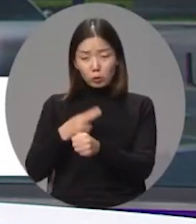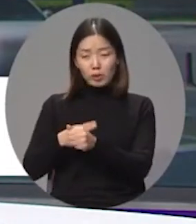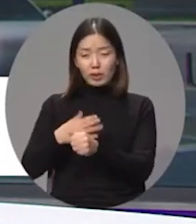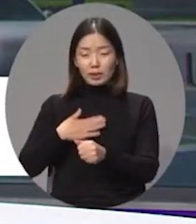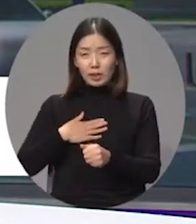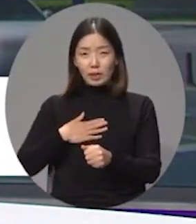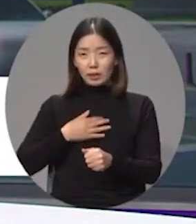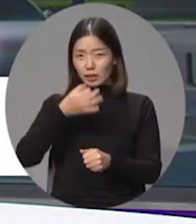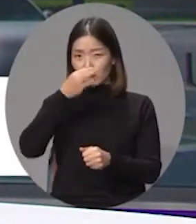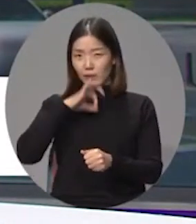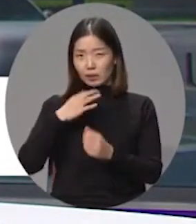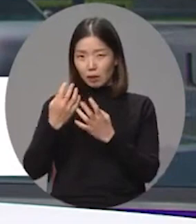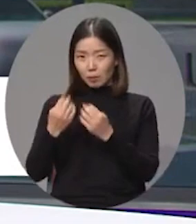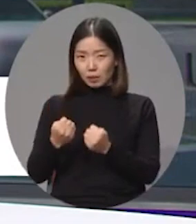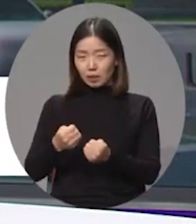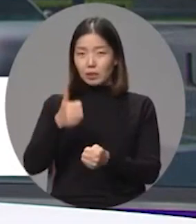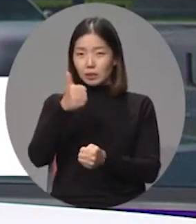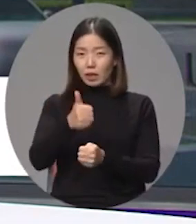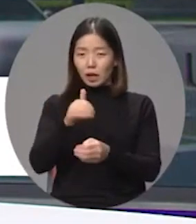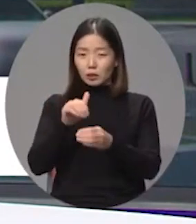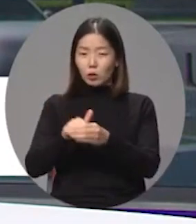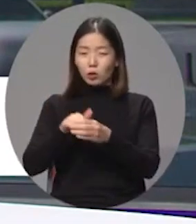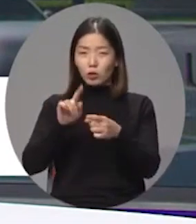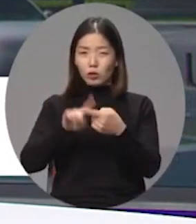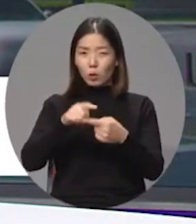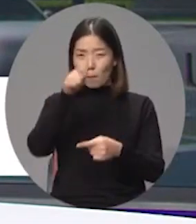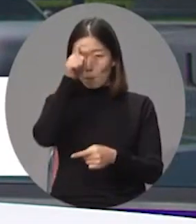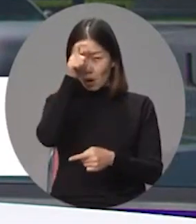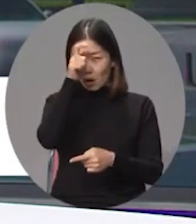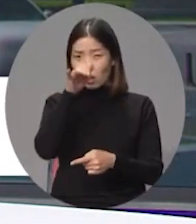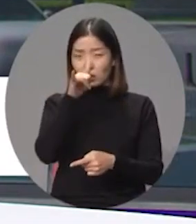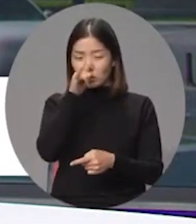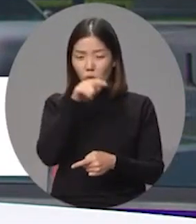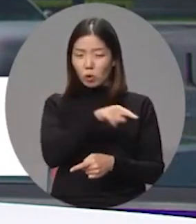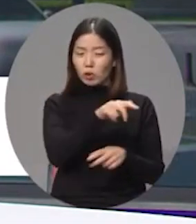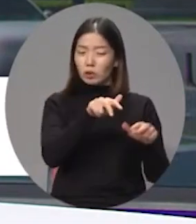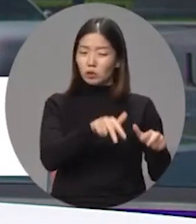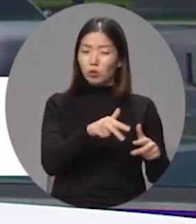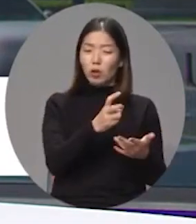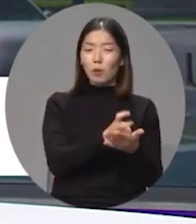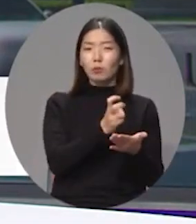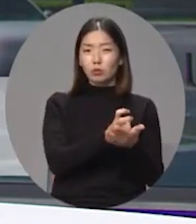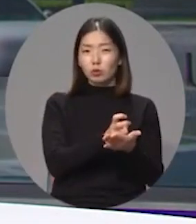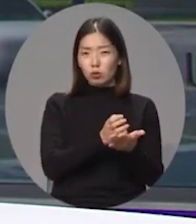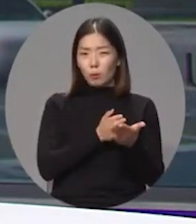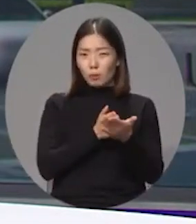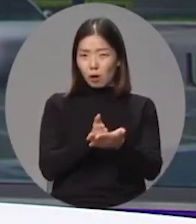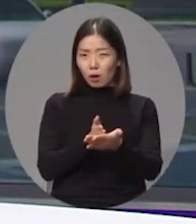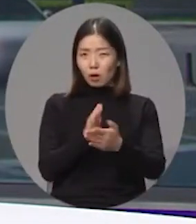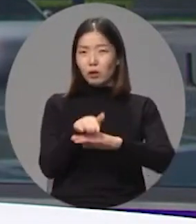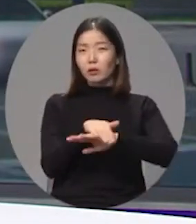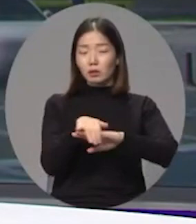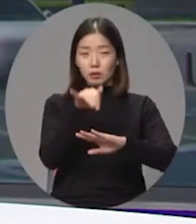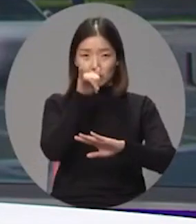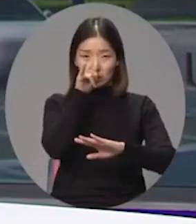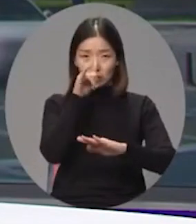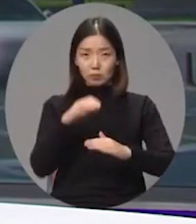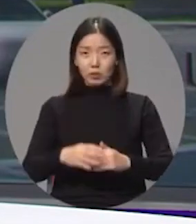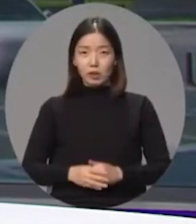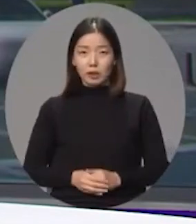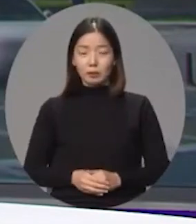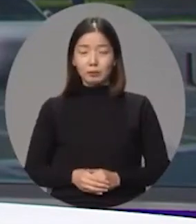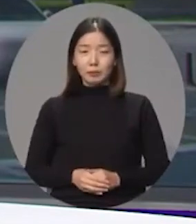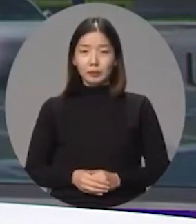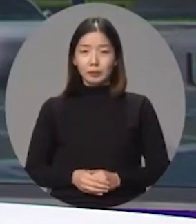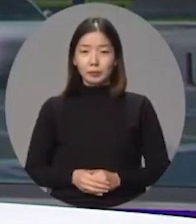자신들에게 유리한 총장 선출 방식을 고수한 장자 직원들이 법적 대응을 예고하고 나섰습니다 강동역